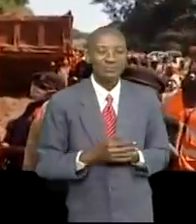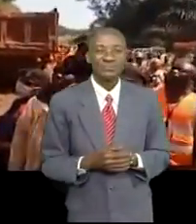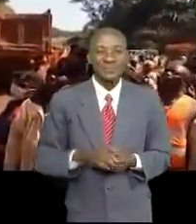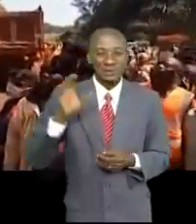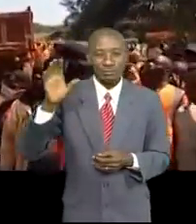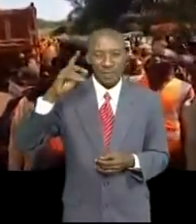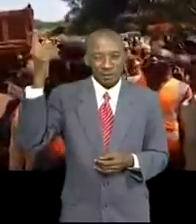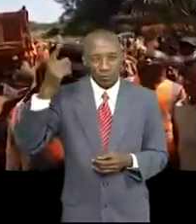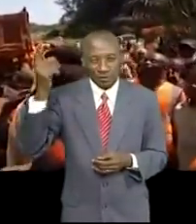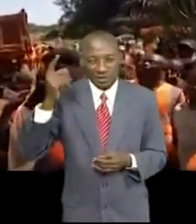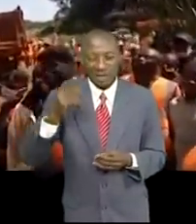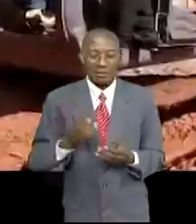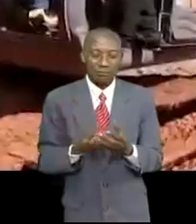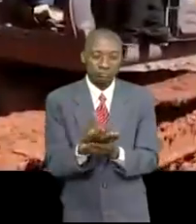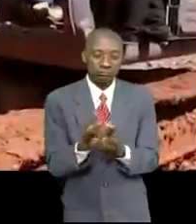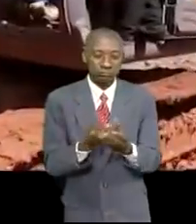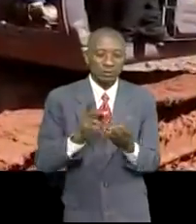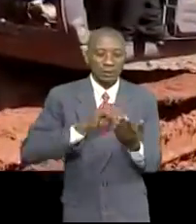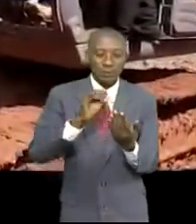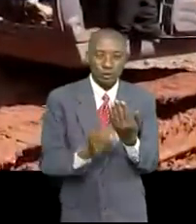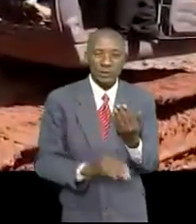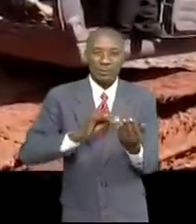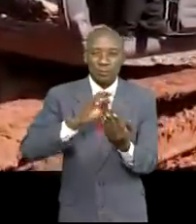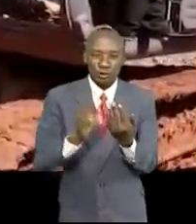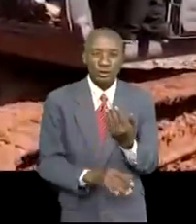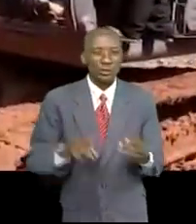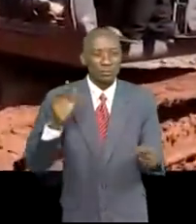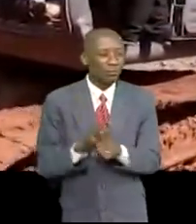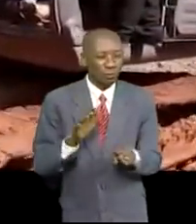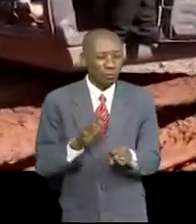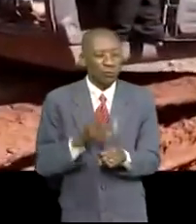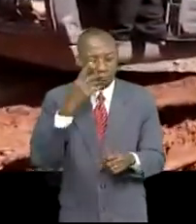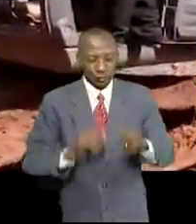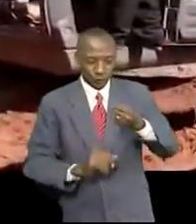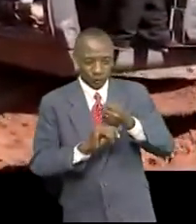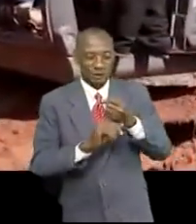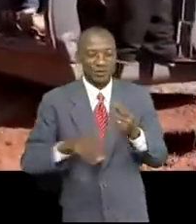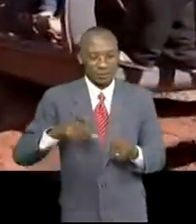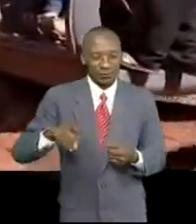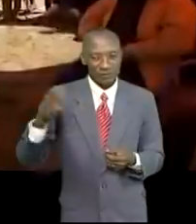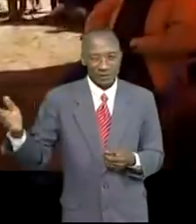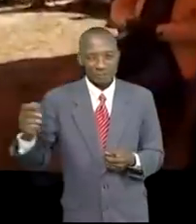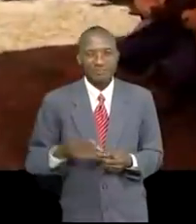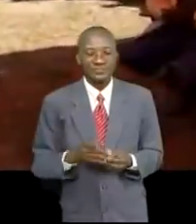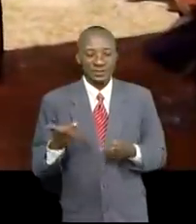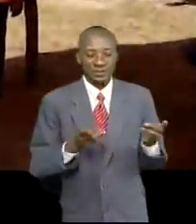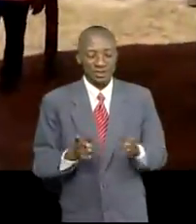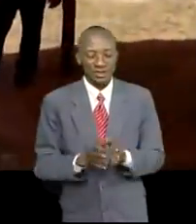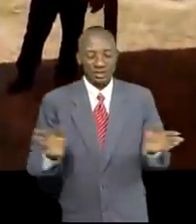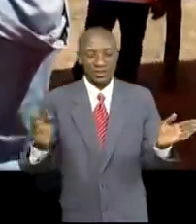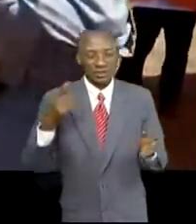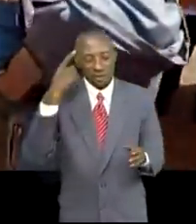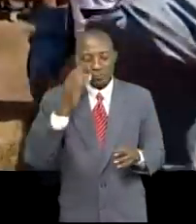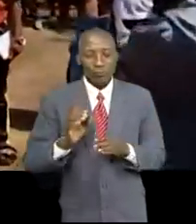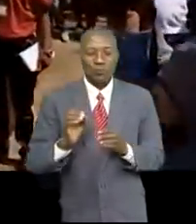travers du projet ProRoute, ce tronçon mérite aujourd'hui une attention soutenue. C'est ainsi que le directeur général de l'Office des routes, l'ingénieur